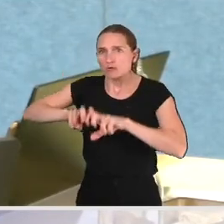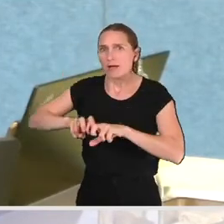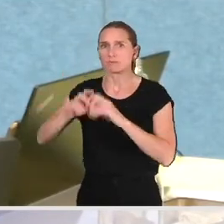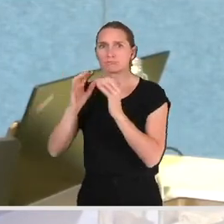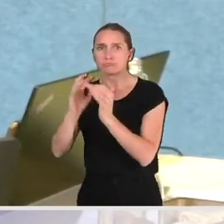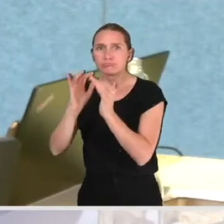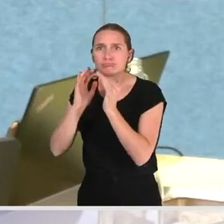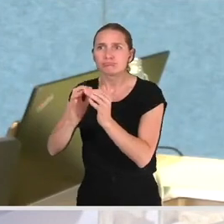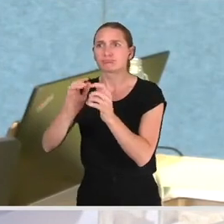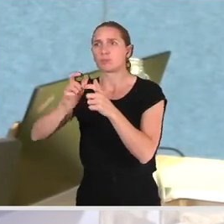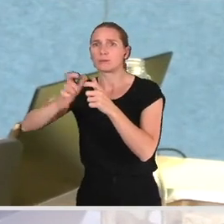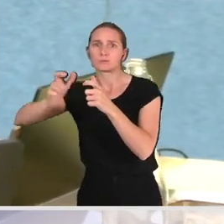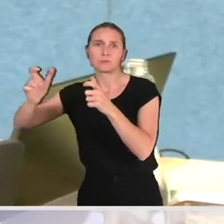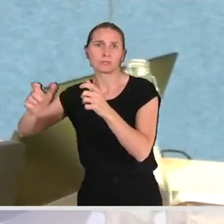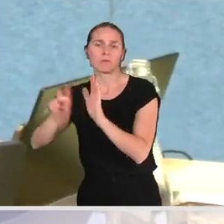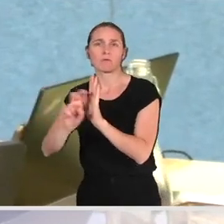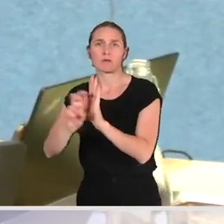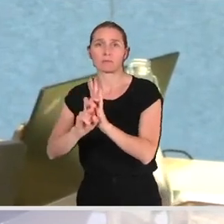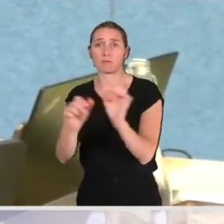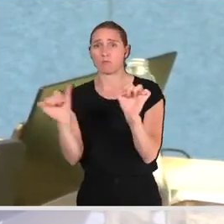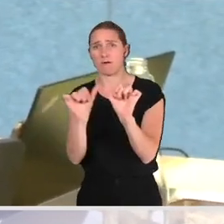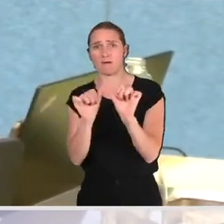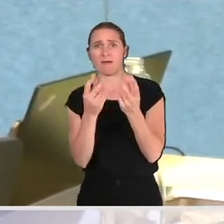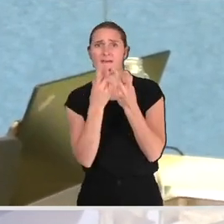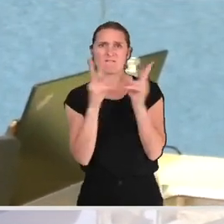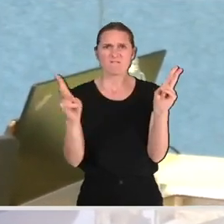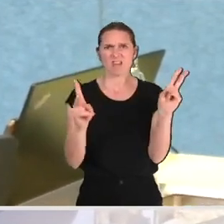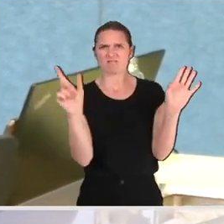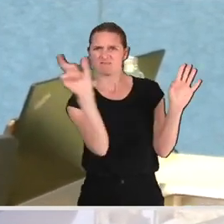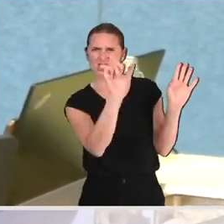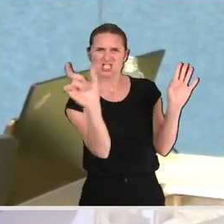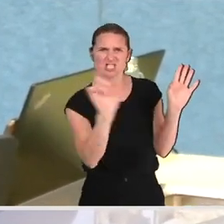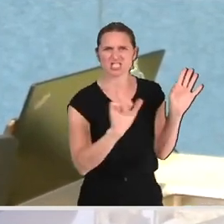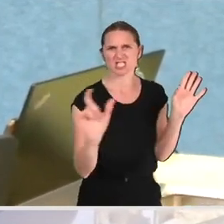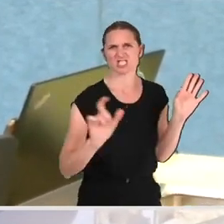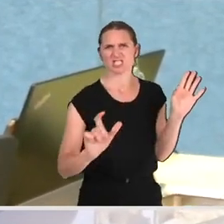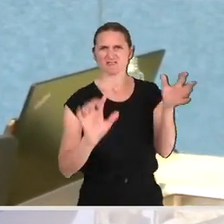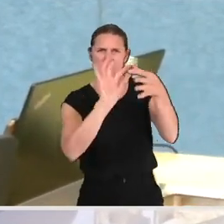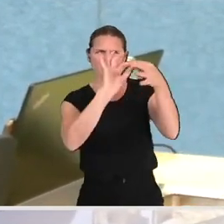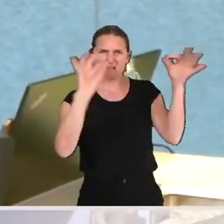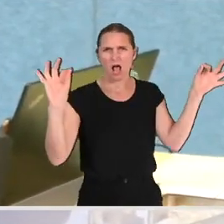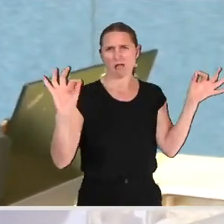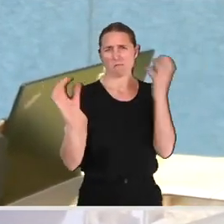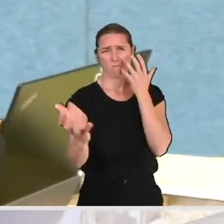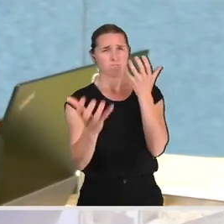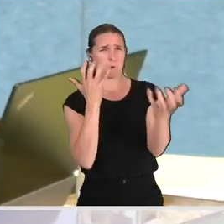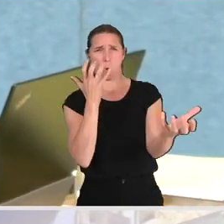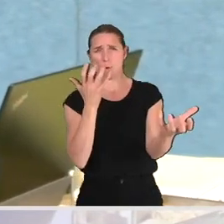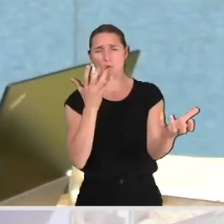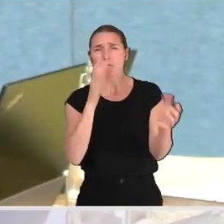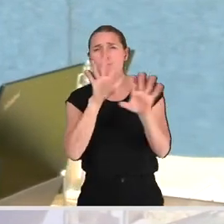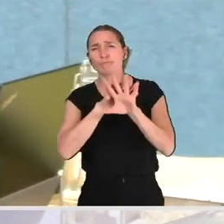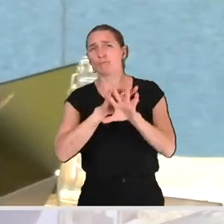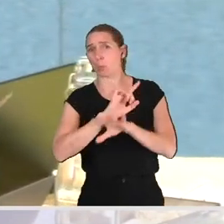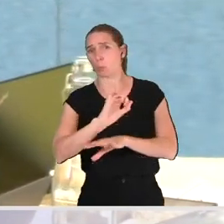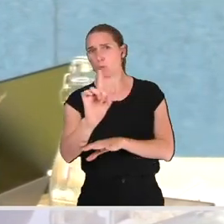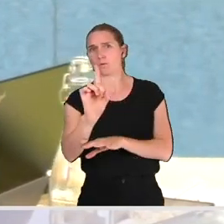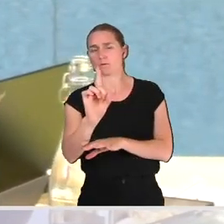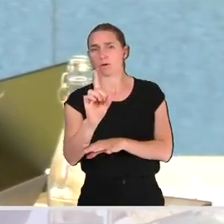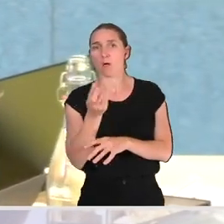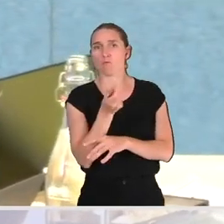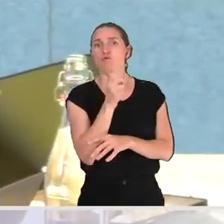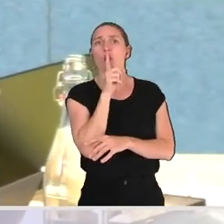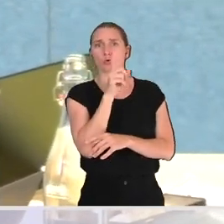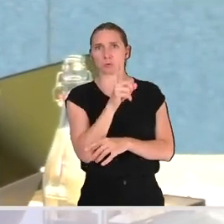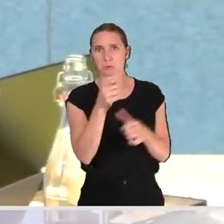de tags appelant à la violence avec des slogans sans ambiguïté qui sont restés plusieurs jours.